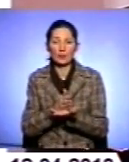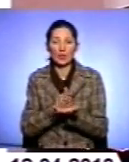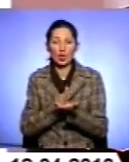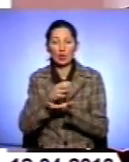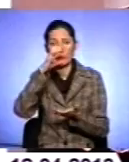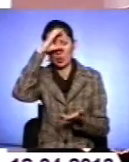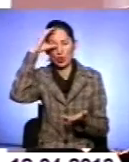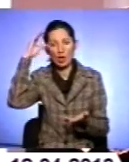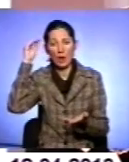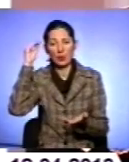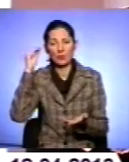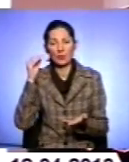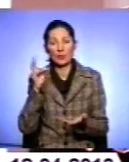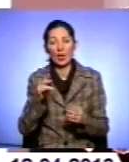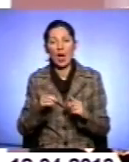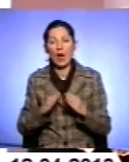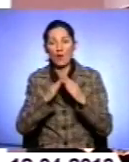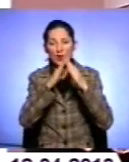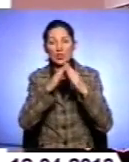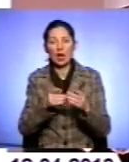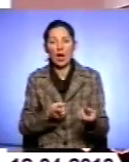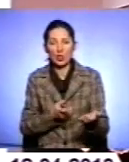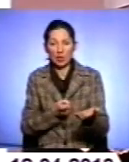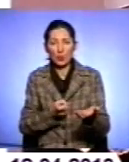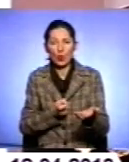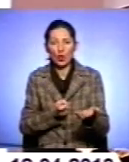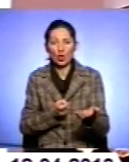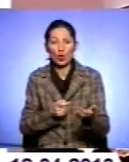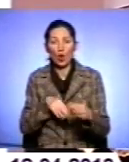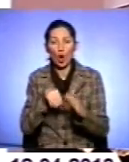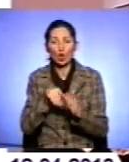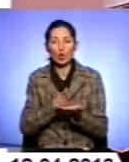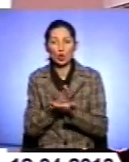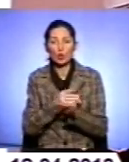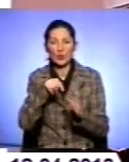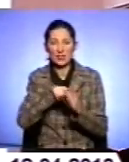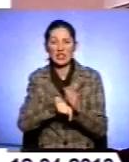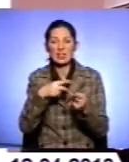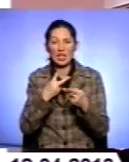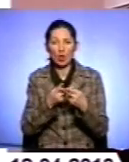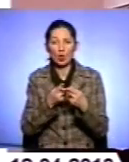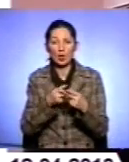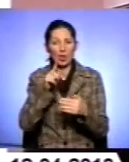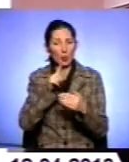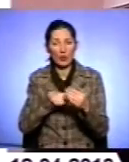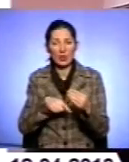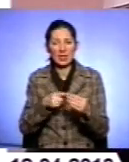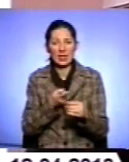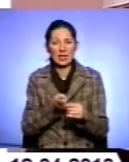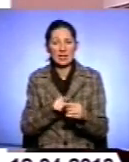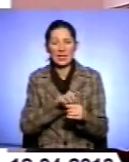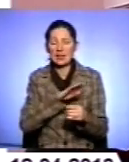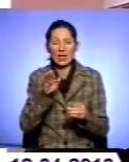ночами, на вишках, зі зброєю, служби всередині колонії. Повірте мені, це